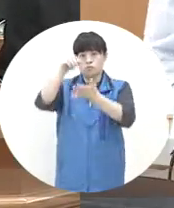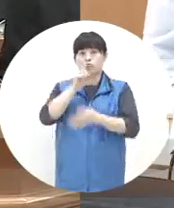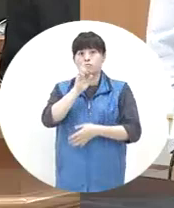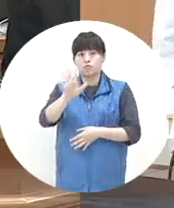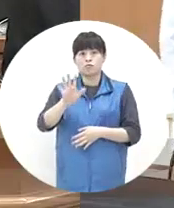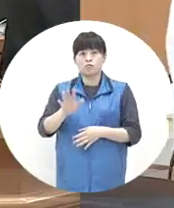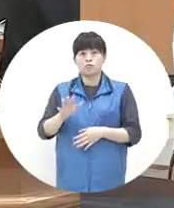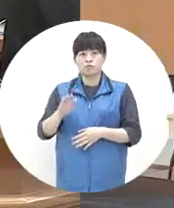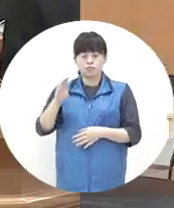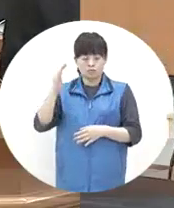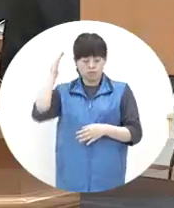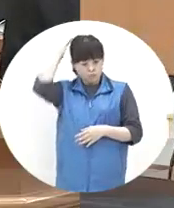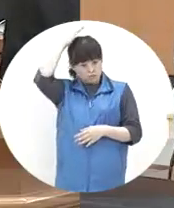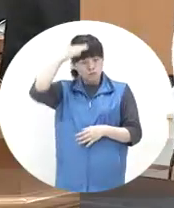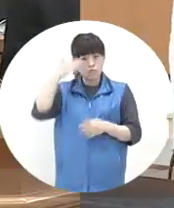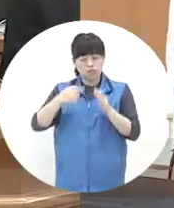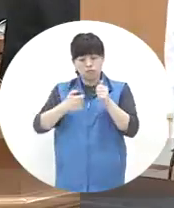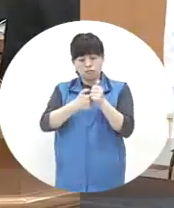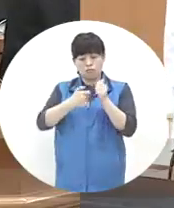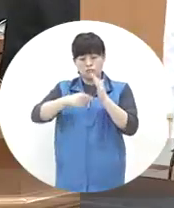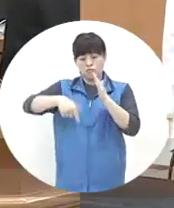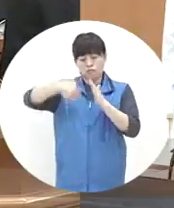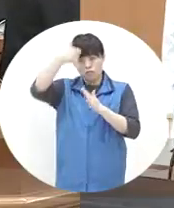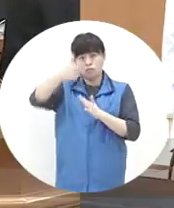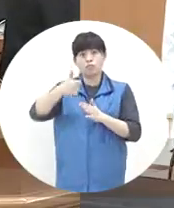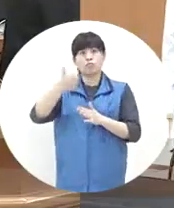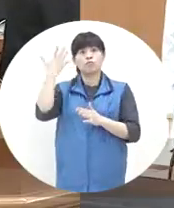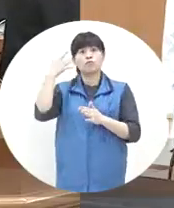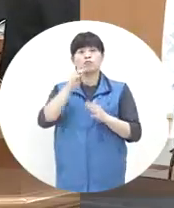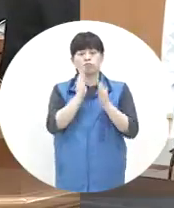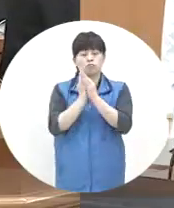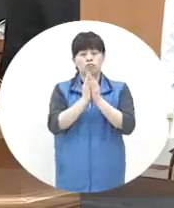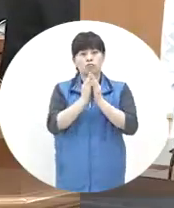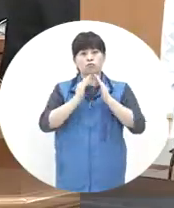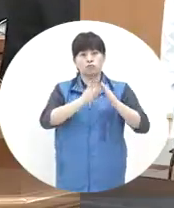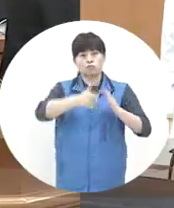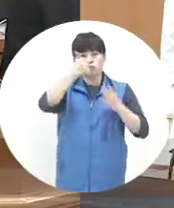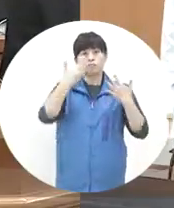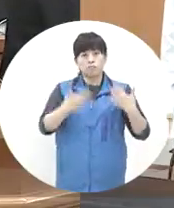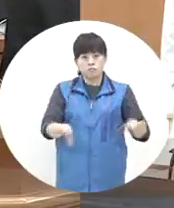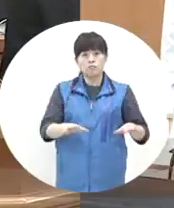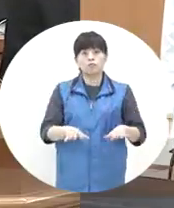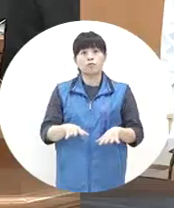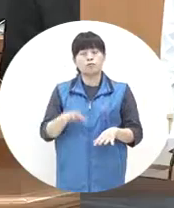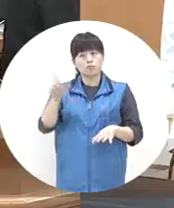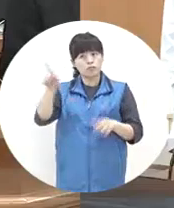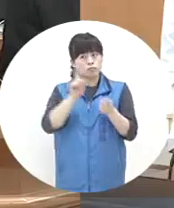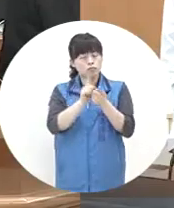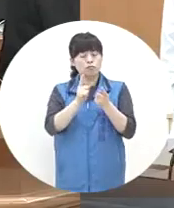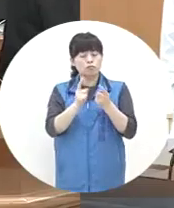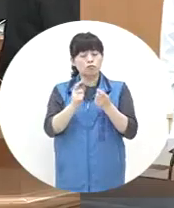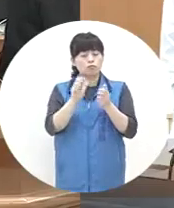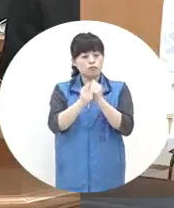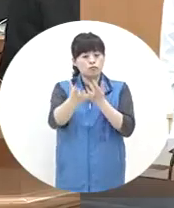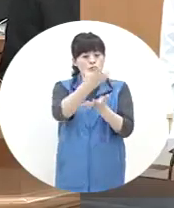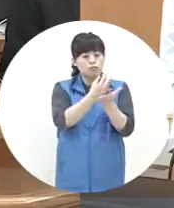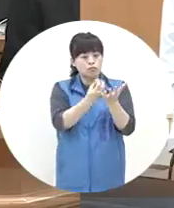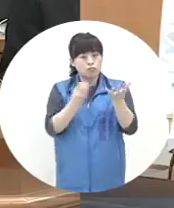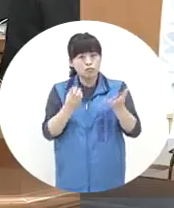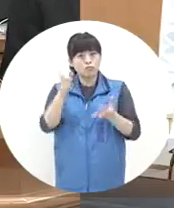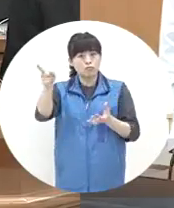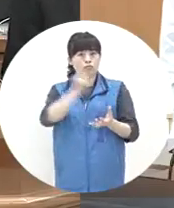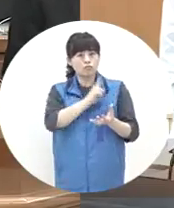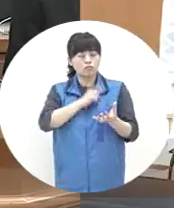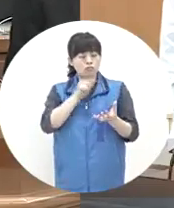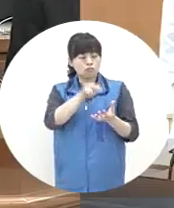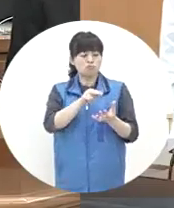文灿副院长他当时也当过桃园市的市长，当时对统筹分配税款他也有很多的